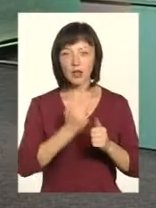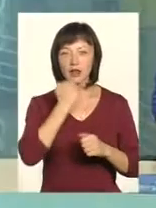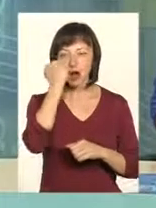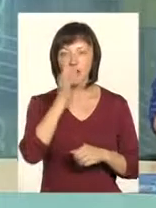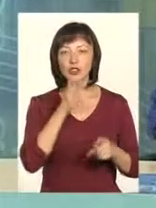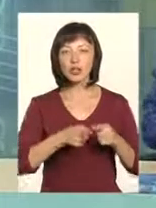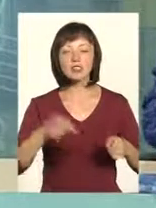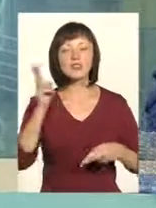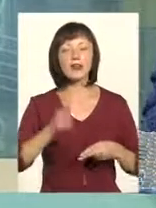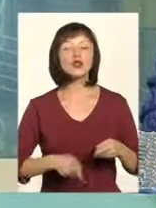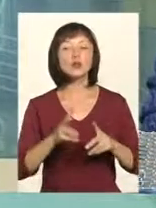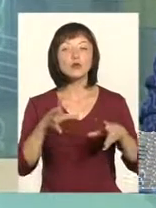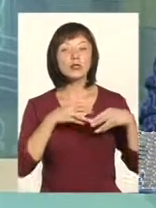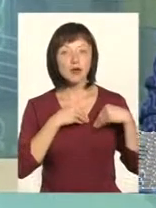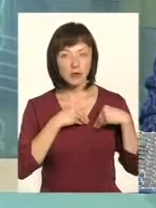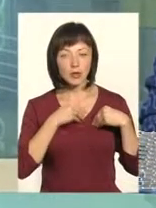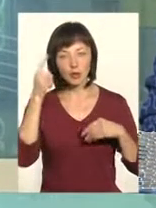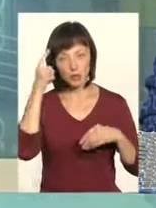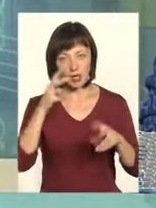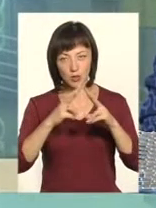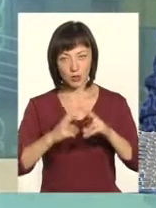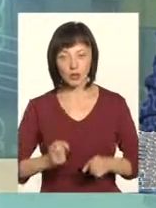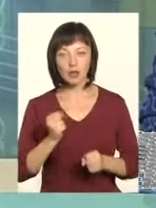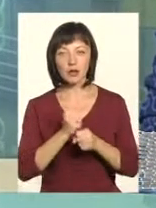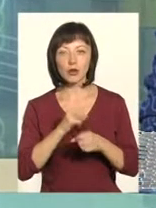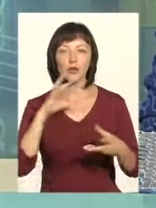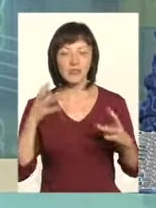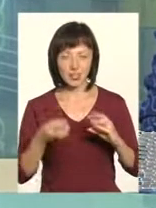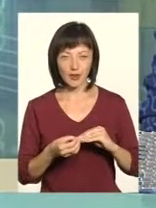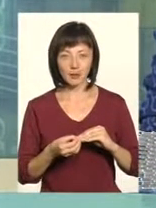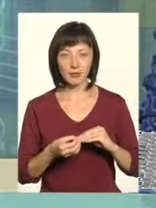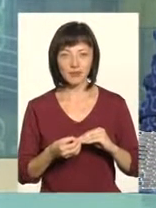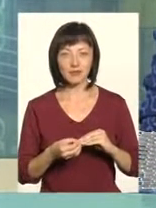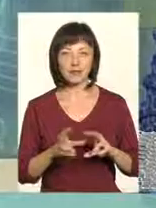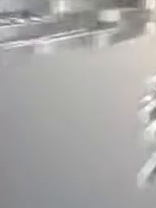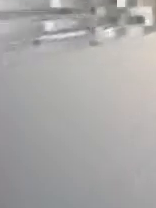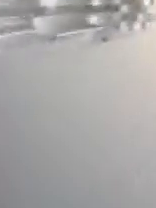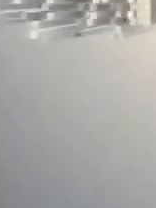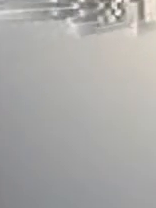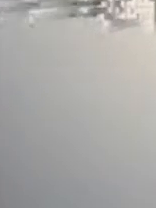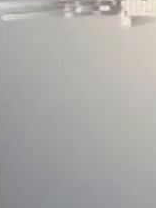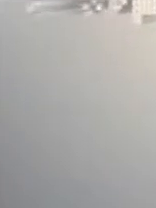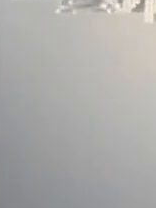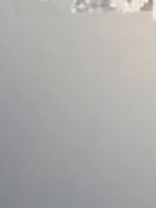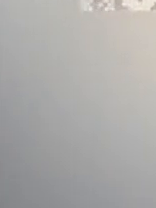вичерпаний. Дякую усім, хто був із нами. Думайте, аналізуйте і робіть висновки. Побачимось.